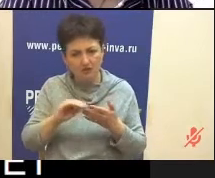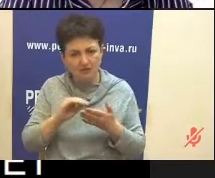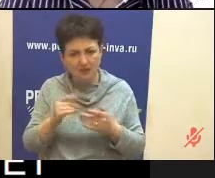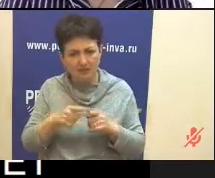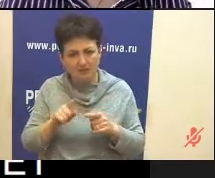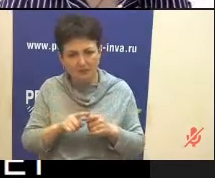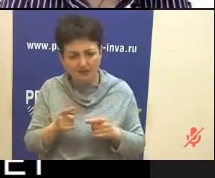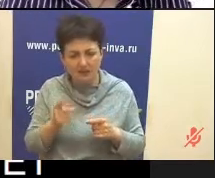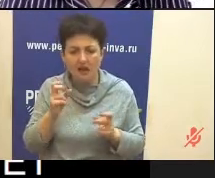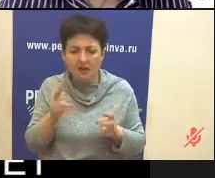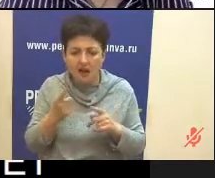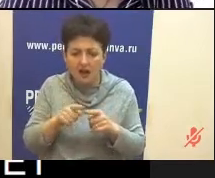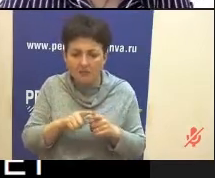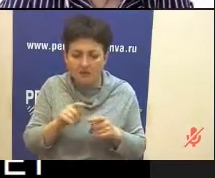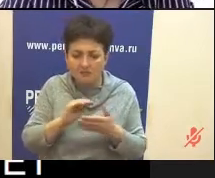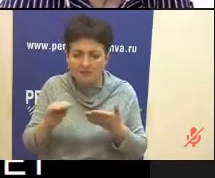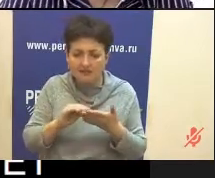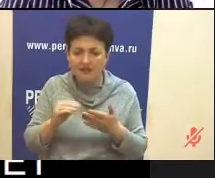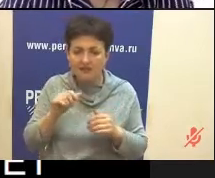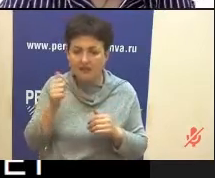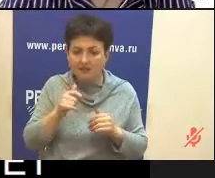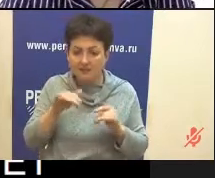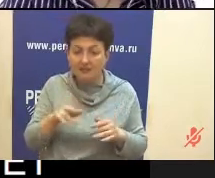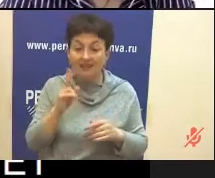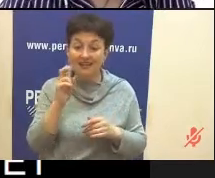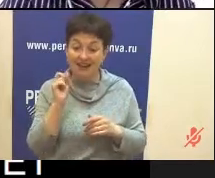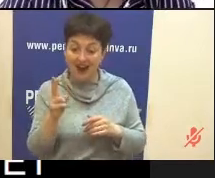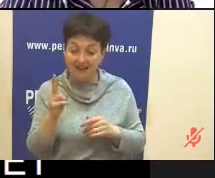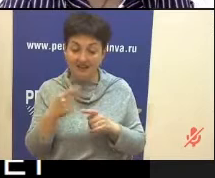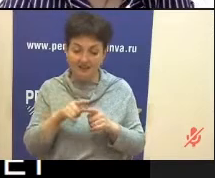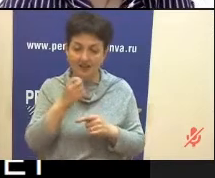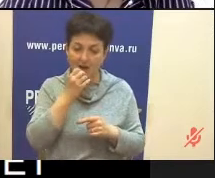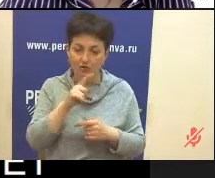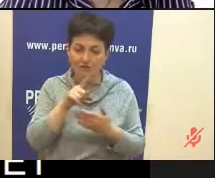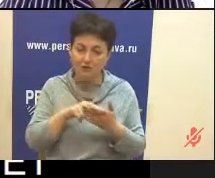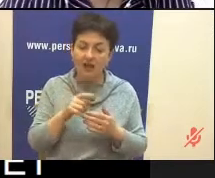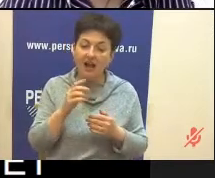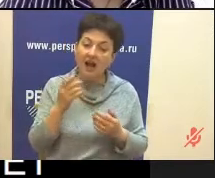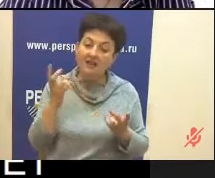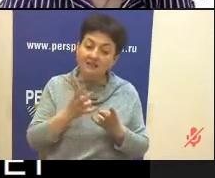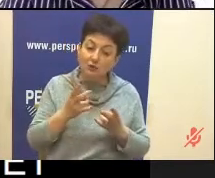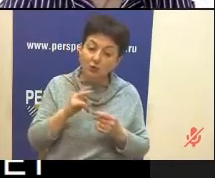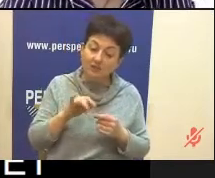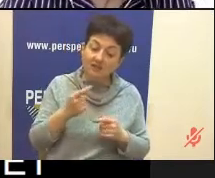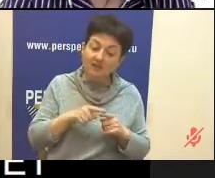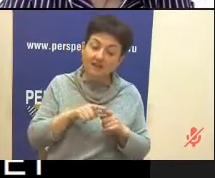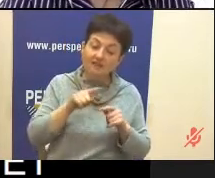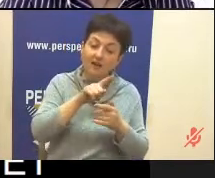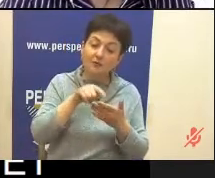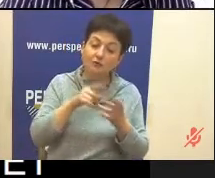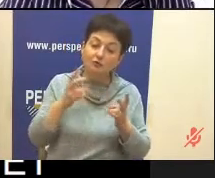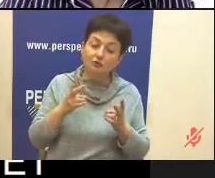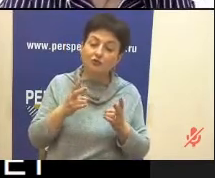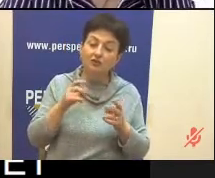стоит ли об этом писать, как об этом писать. Вот на самом деле как – это хороший вопрос. Стоит ли? Этот вопрос